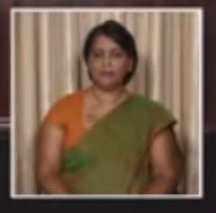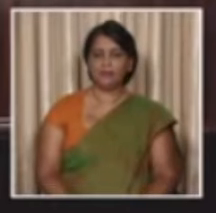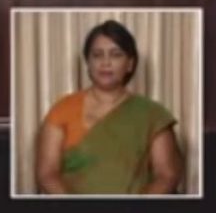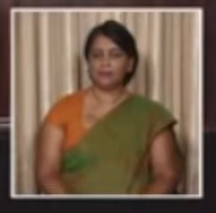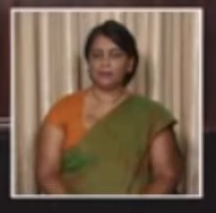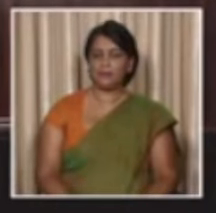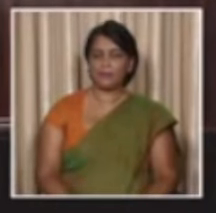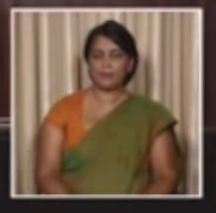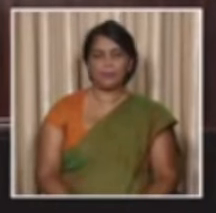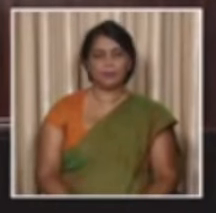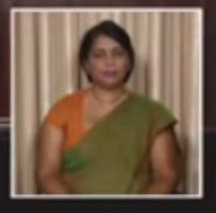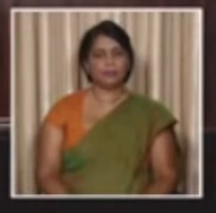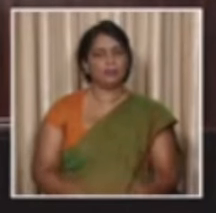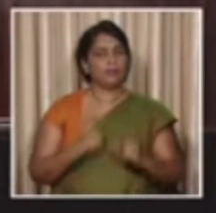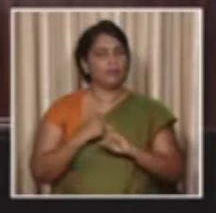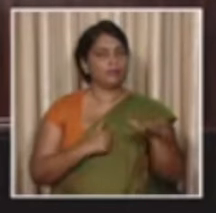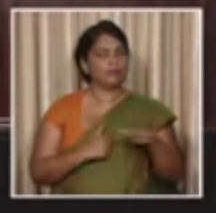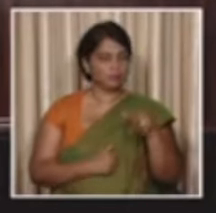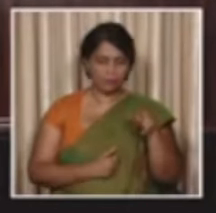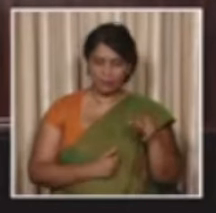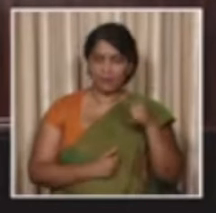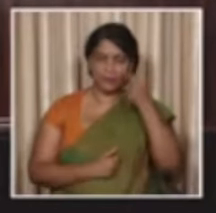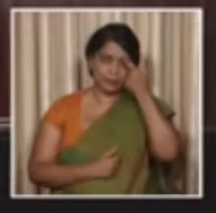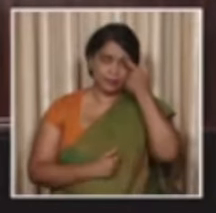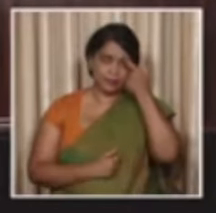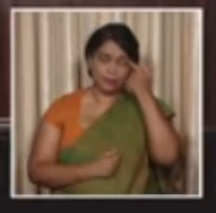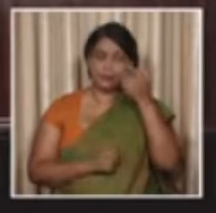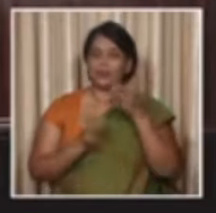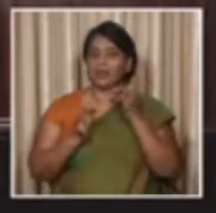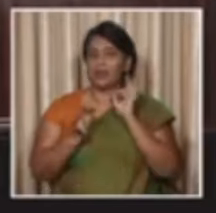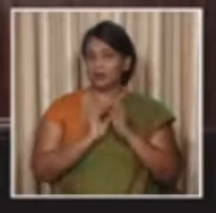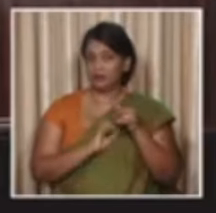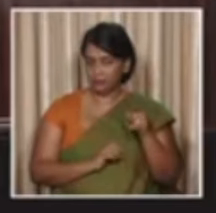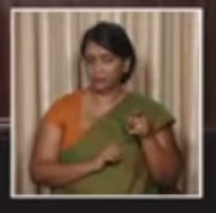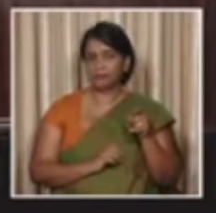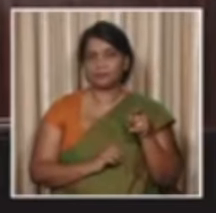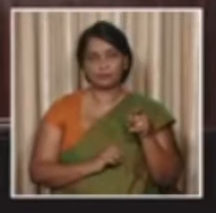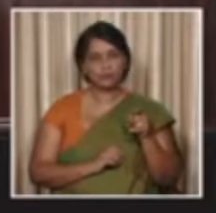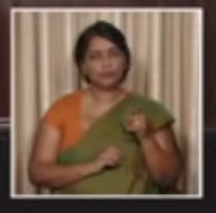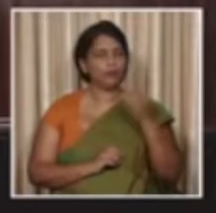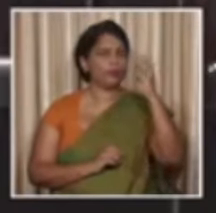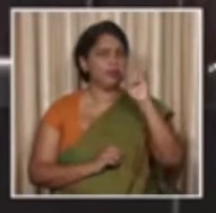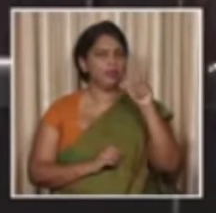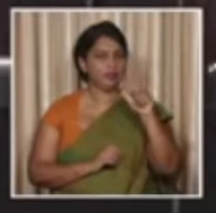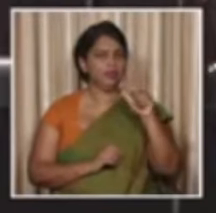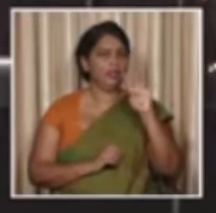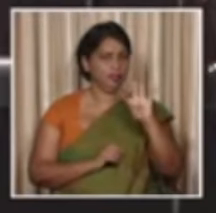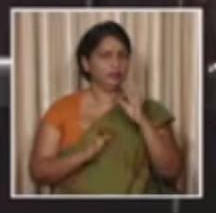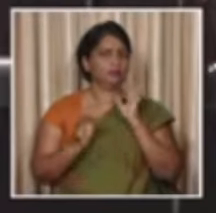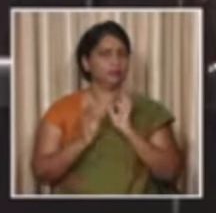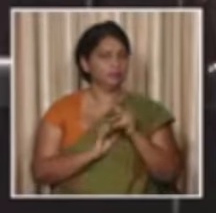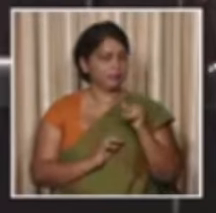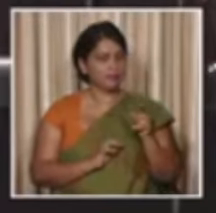గారు కథానాయకతుమని కెసెల్వత్త హోరే తడువ మడకిస్స పార అత్కమ నివాస అంక తిస్సతరదాల స్థానే